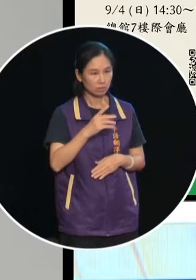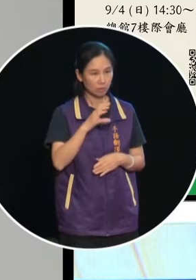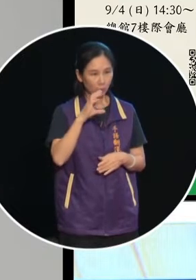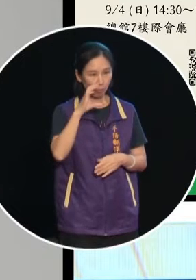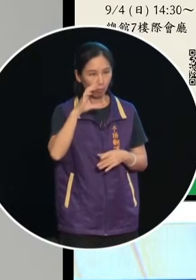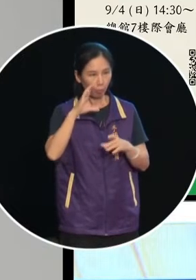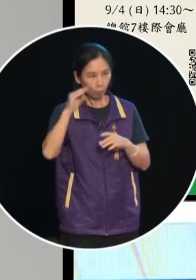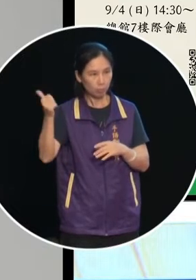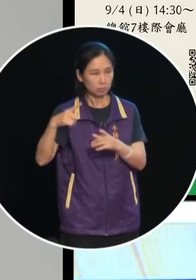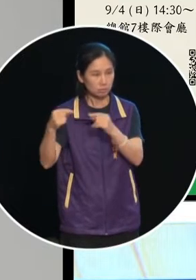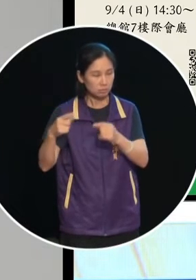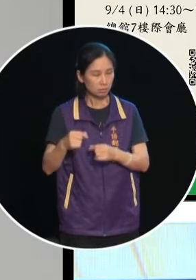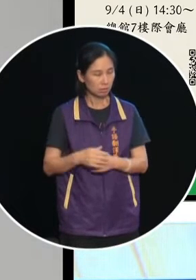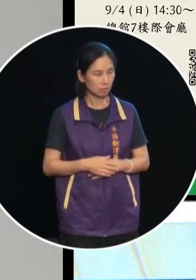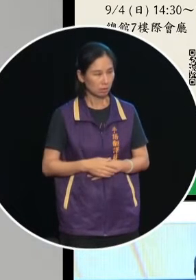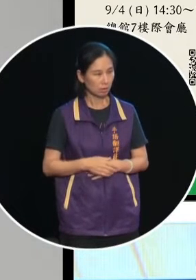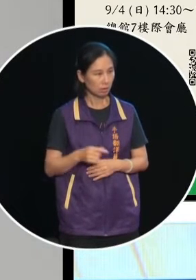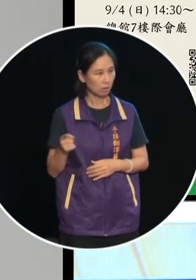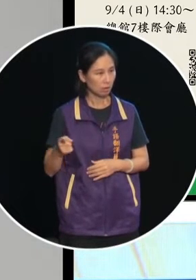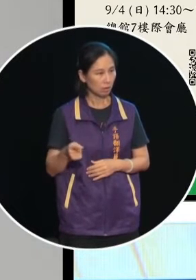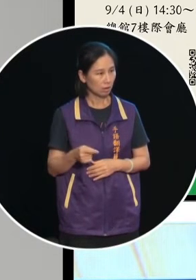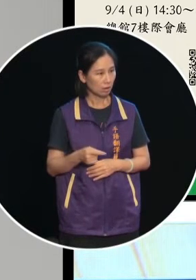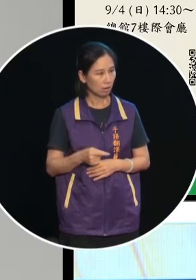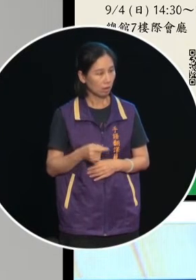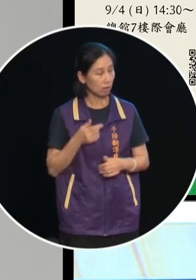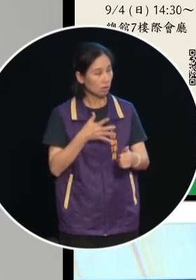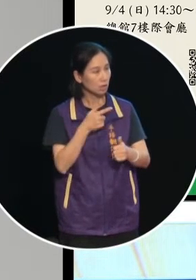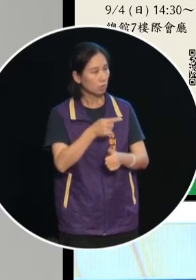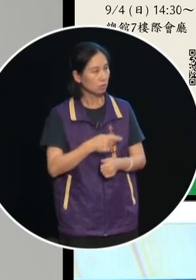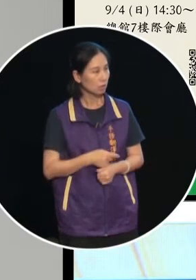学妹问到，你有没有问那个新疆的问题？